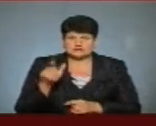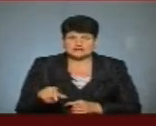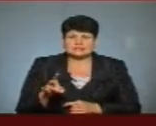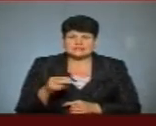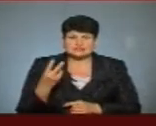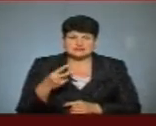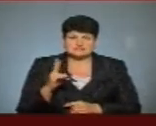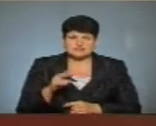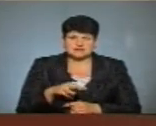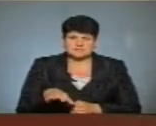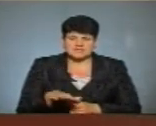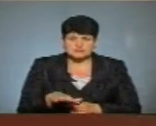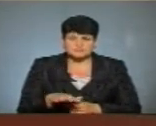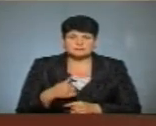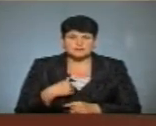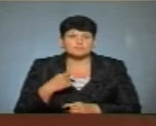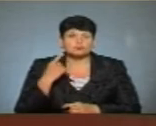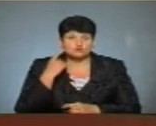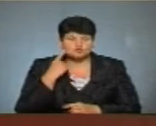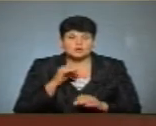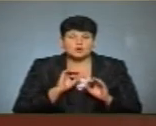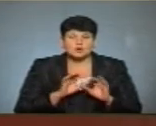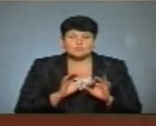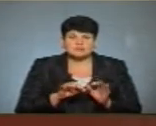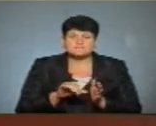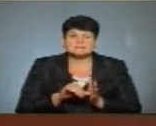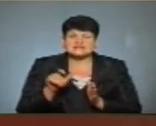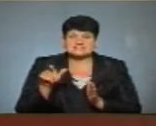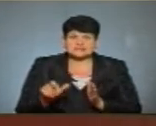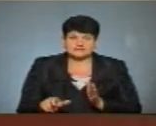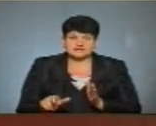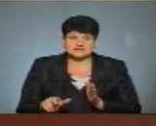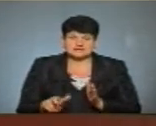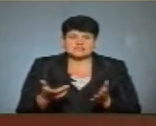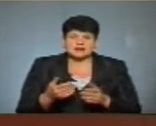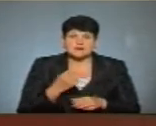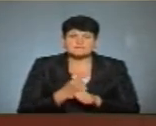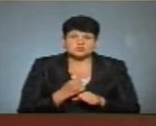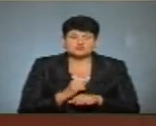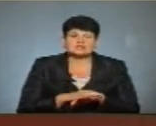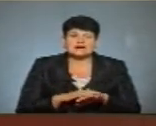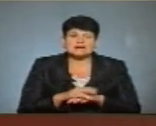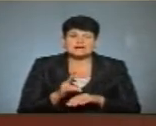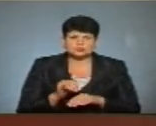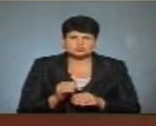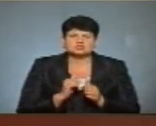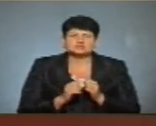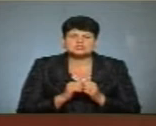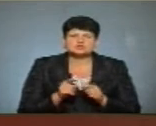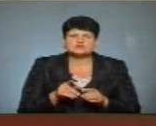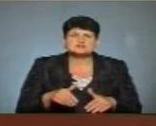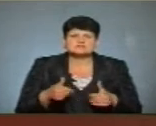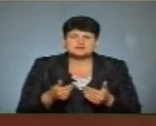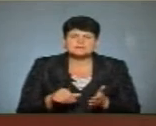20 квадратних метрів. От ми почули коментар представниці, яка працює на ринку. Найчастіше до вас